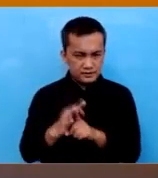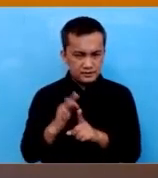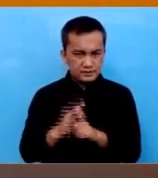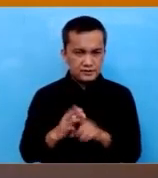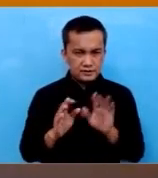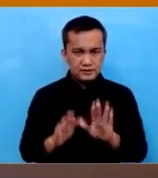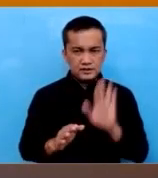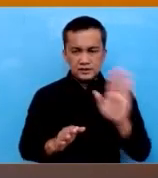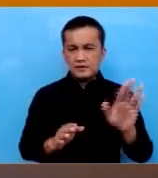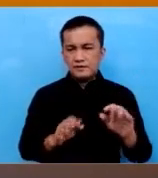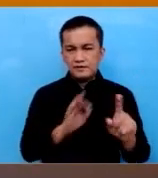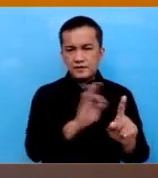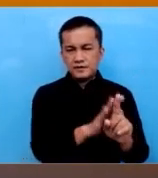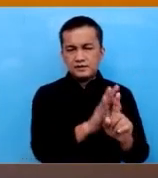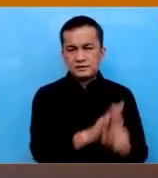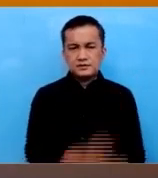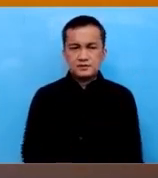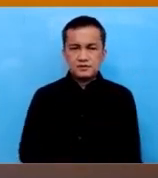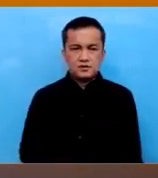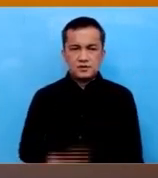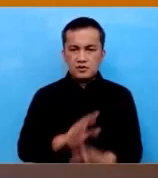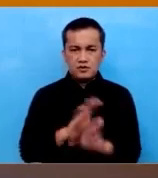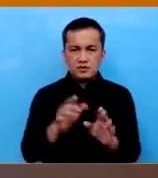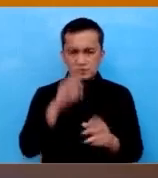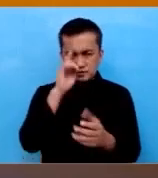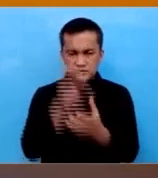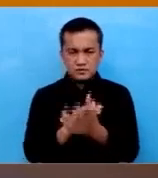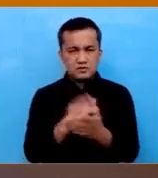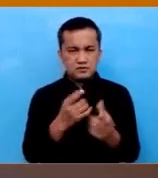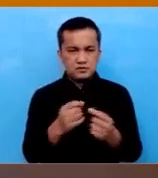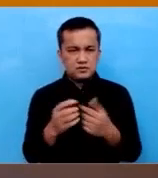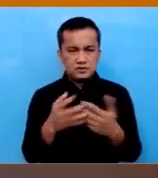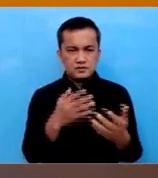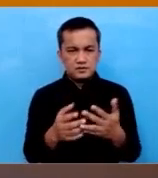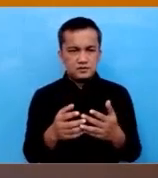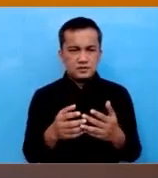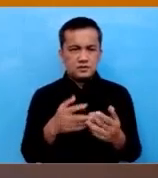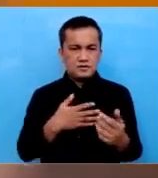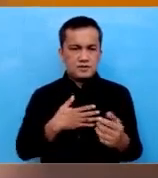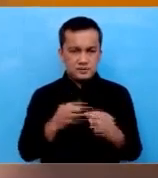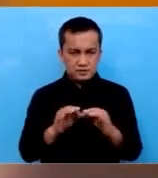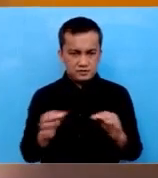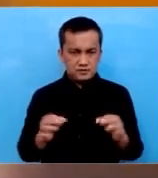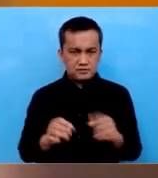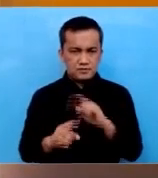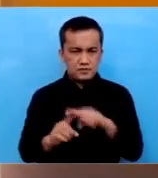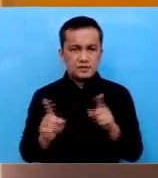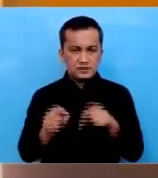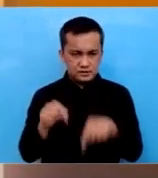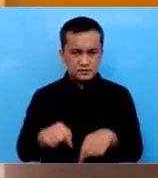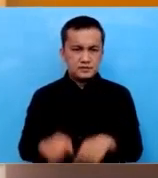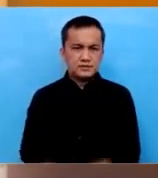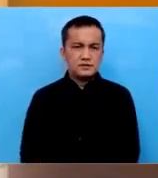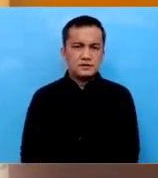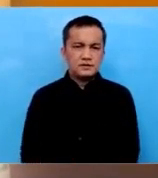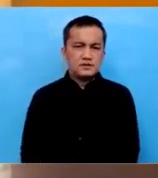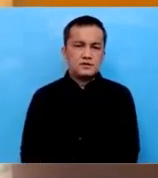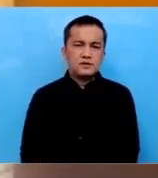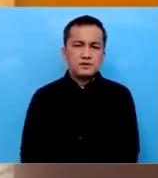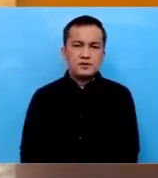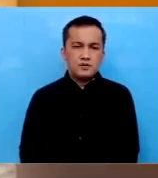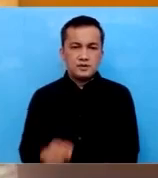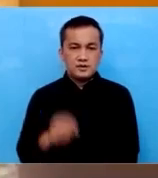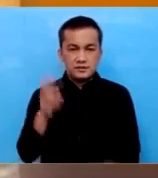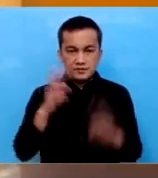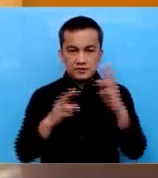fans. Hindi nyo kailangan maniwala. You can do whatever you want with my statement. Pero ito na yun. Wala naman daw dapat ipag-alala ang